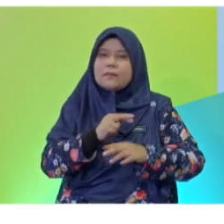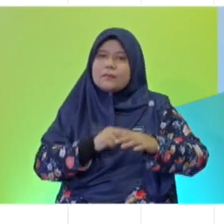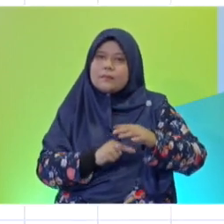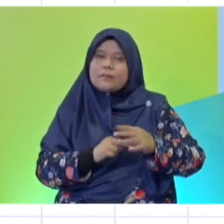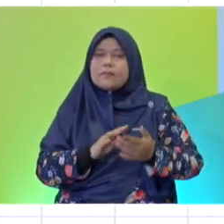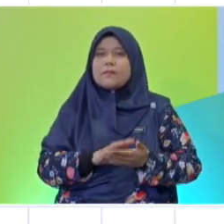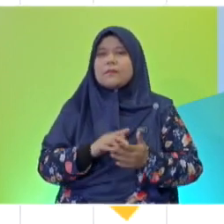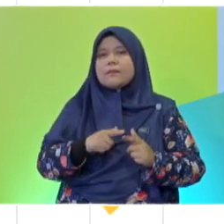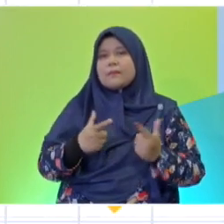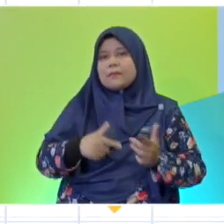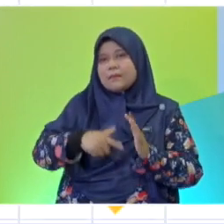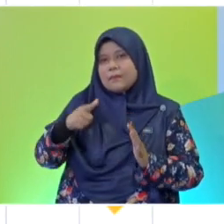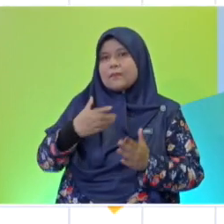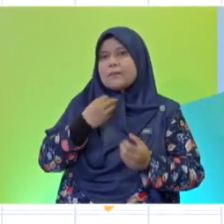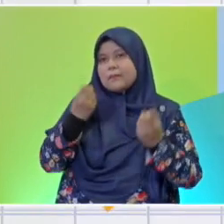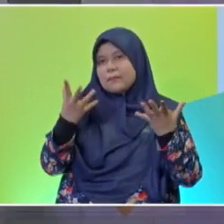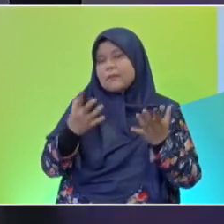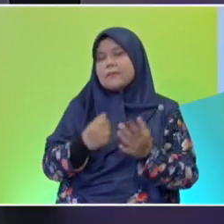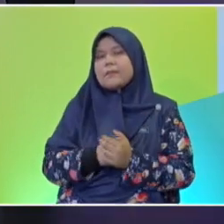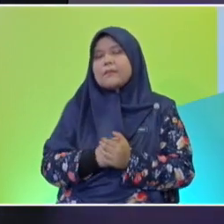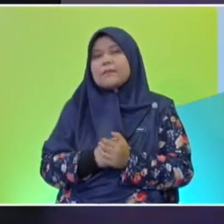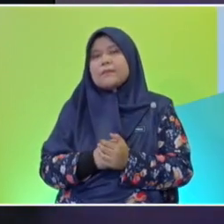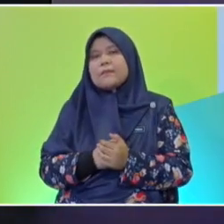lebih lanjut bagaimana